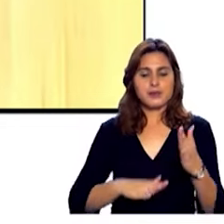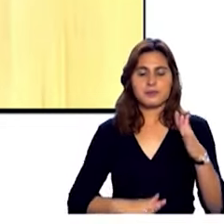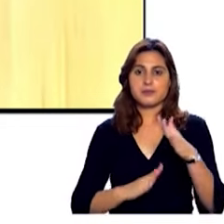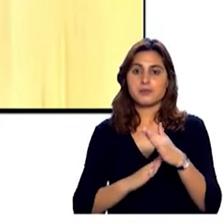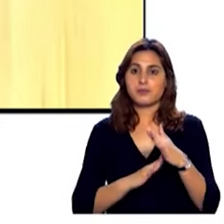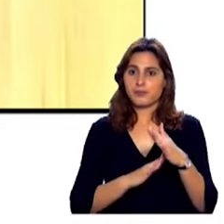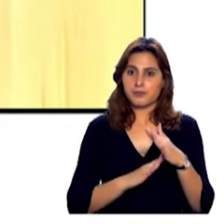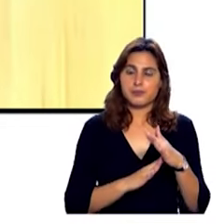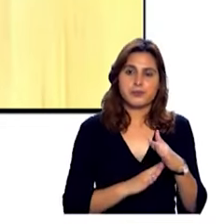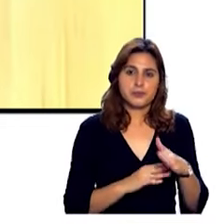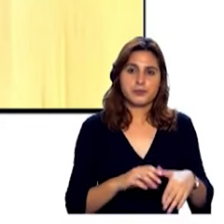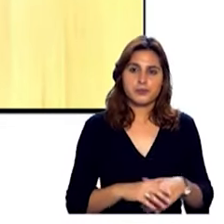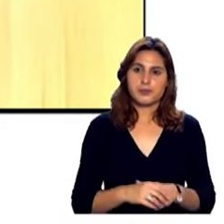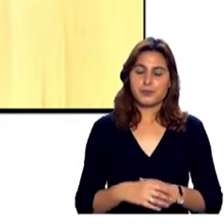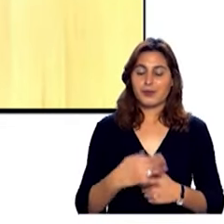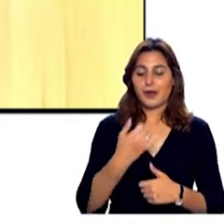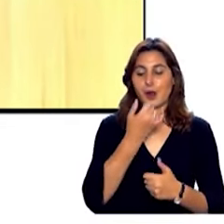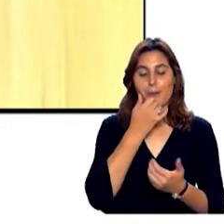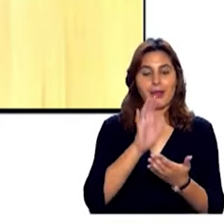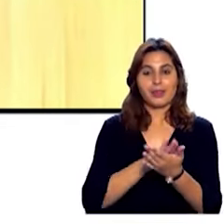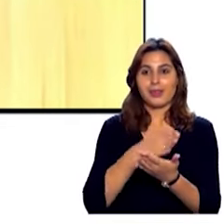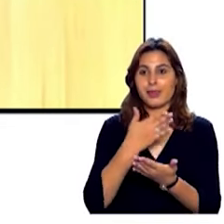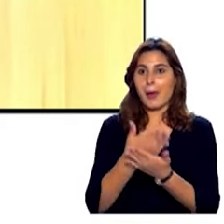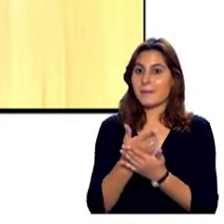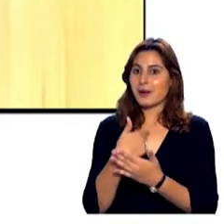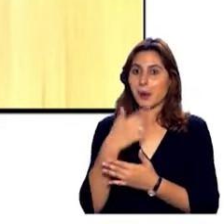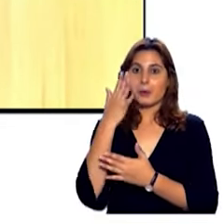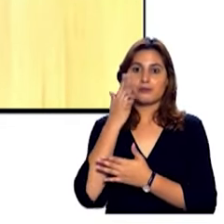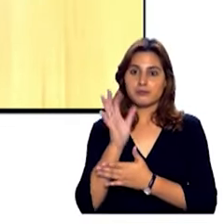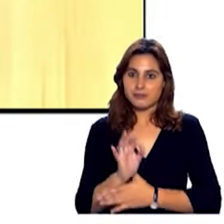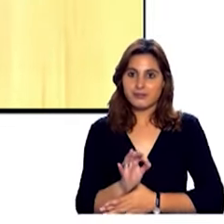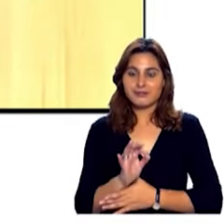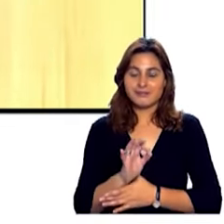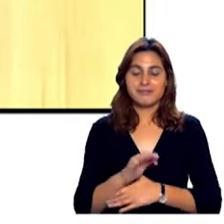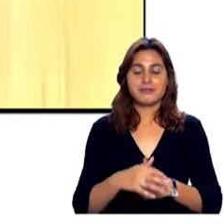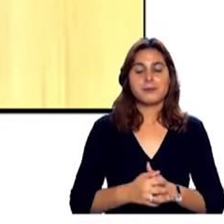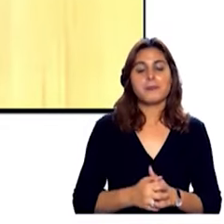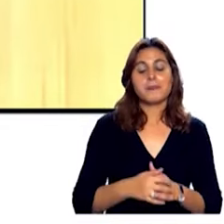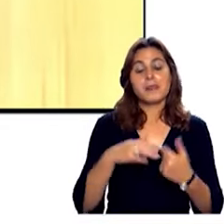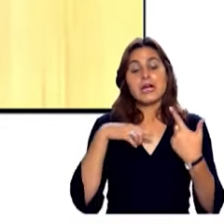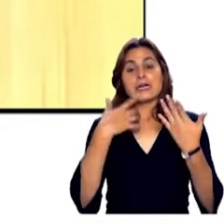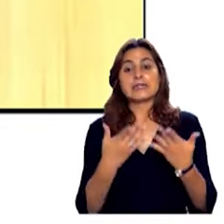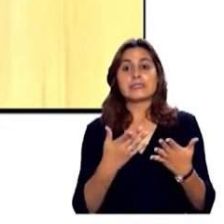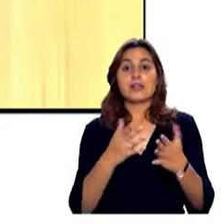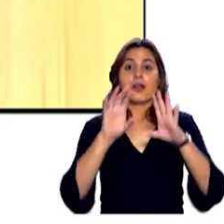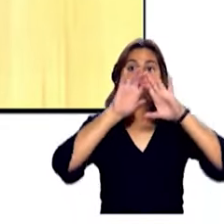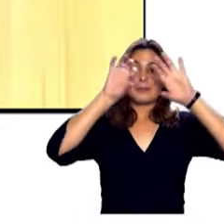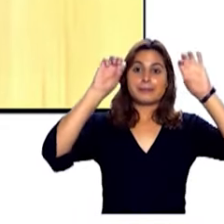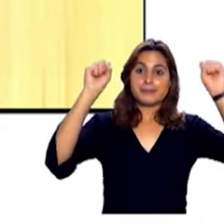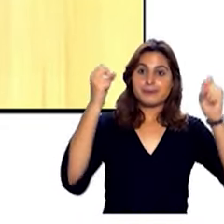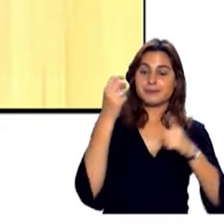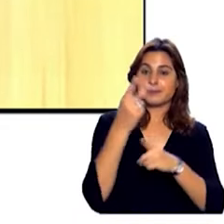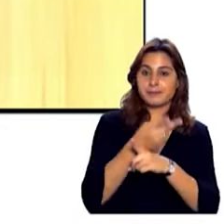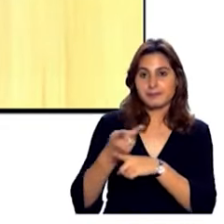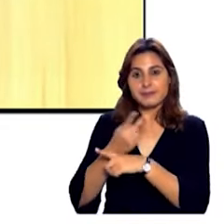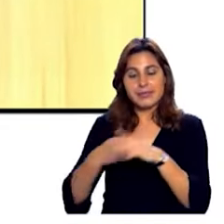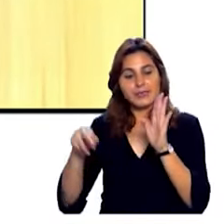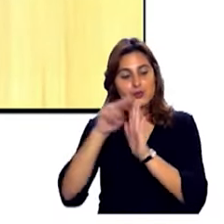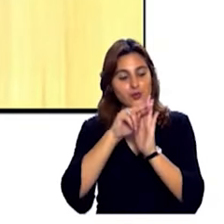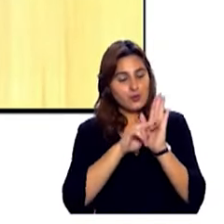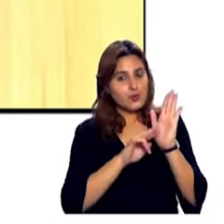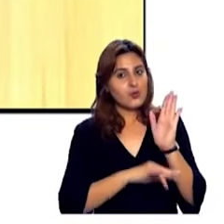stesso anche oggi la corte di cassazione deve controllare solo la corretta applicazione delle norme di diritto o anche la